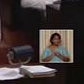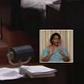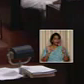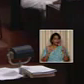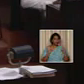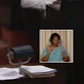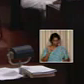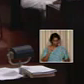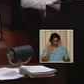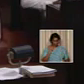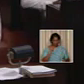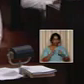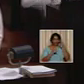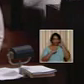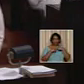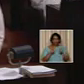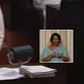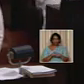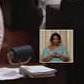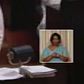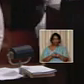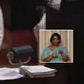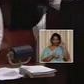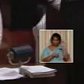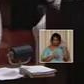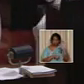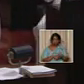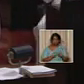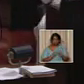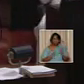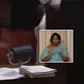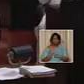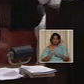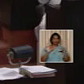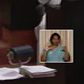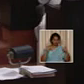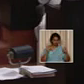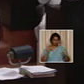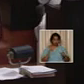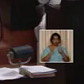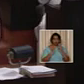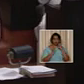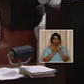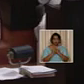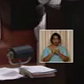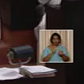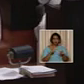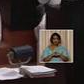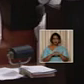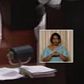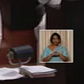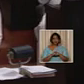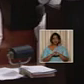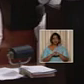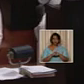ලක්ෂ 800යි ඒ ගෙනාපු පුද්ගලයෙකුට දඩ ගහලා තියෙනවා ලක්ෂ 700ක් මිලියන 70ක් ඒක